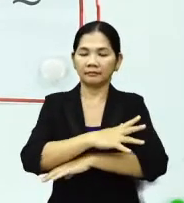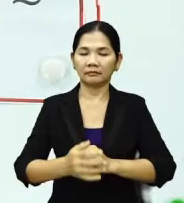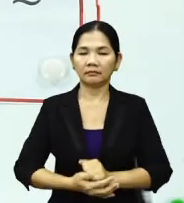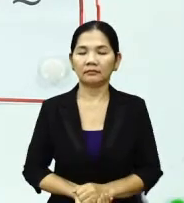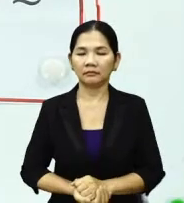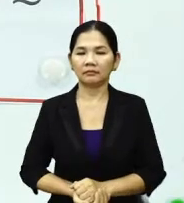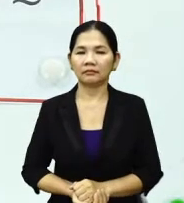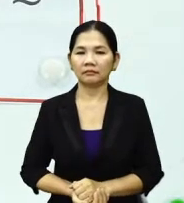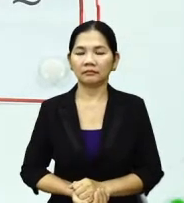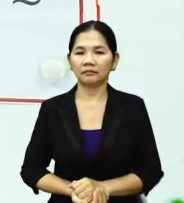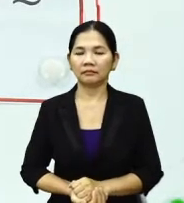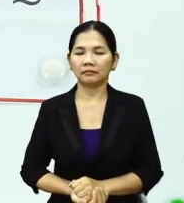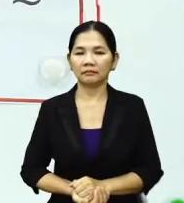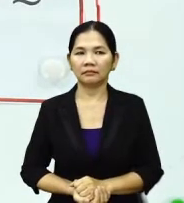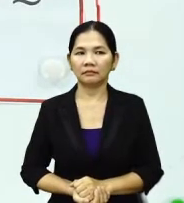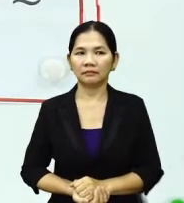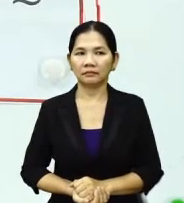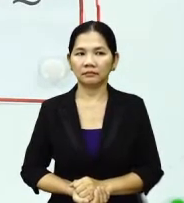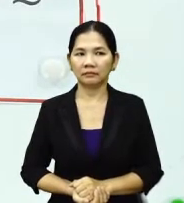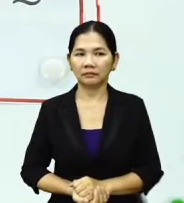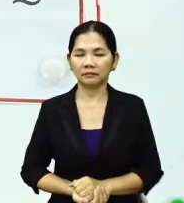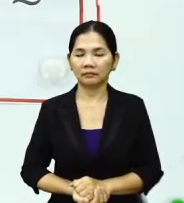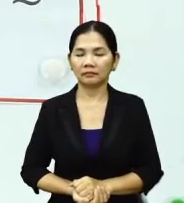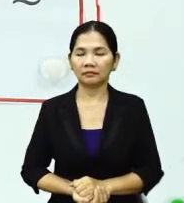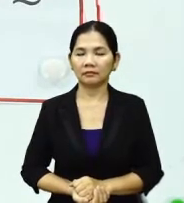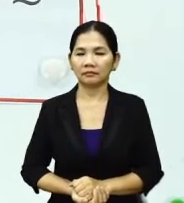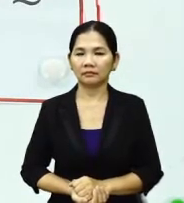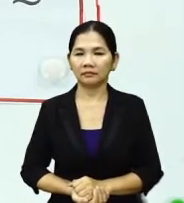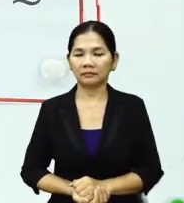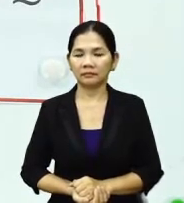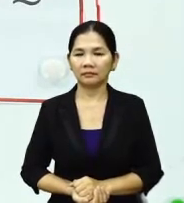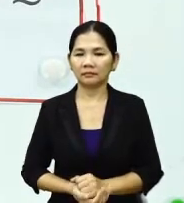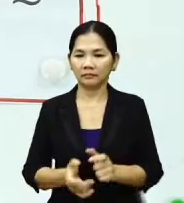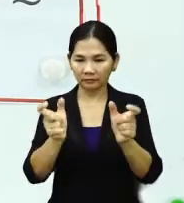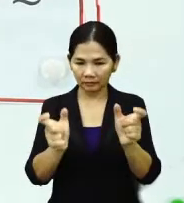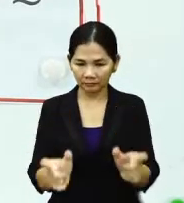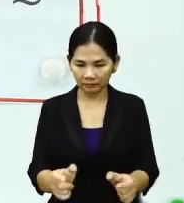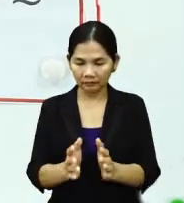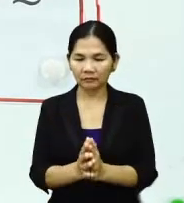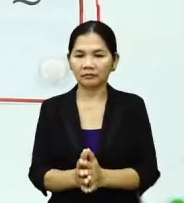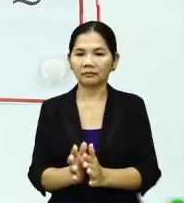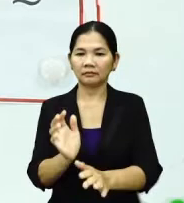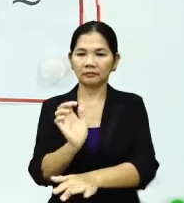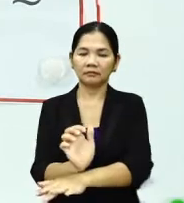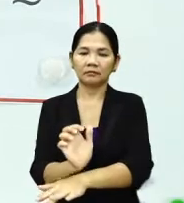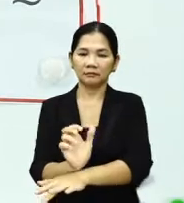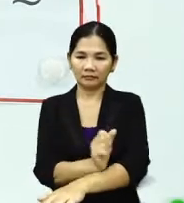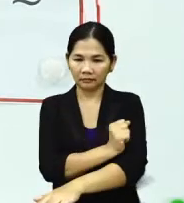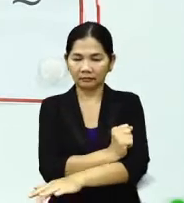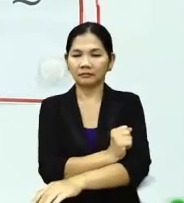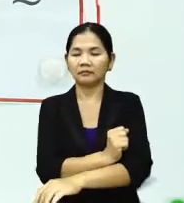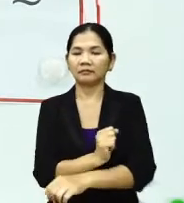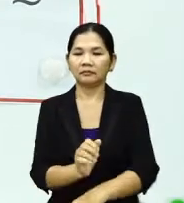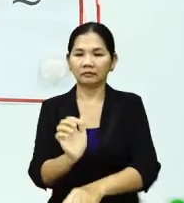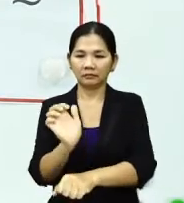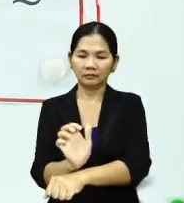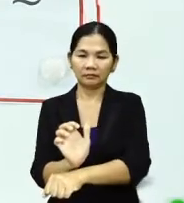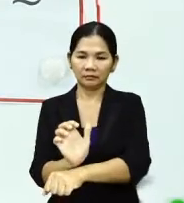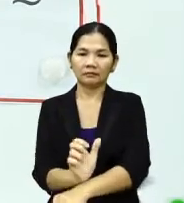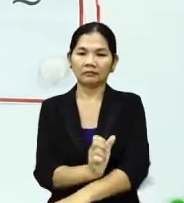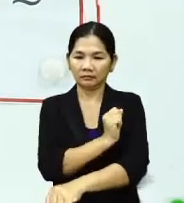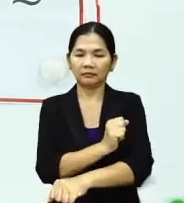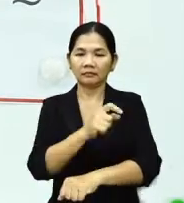chà mày đẹp con chà bật trăm trái con ta tiệt niêng bàn chliệt bền